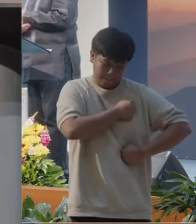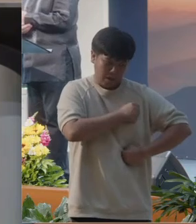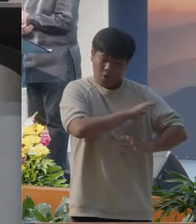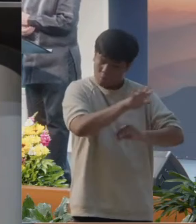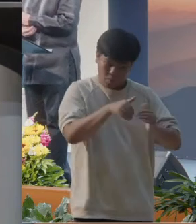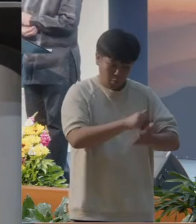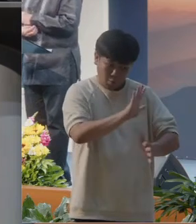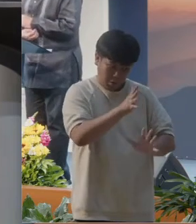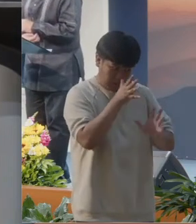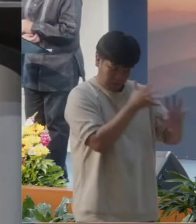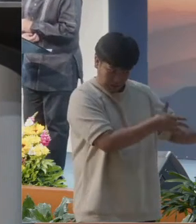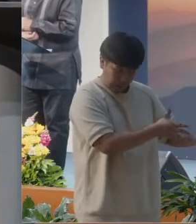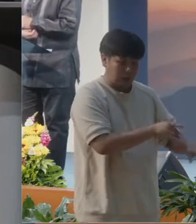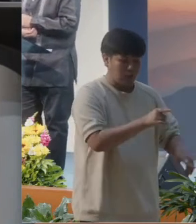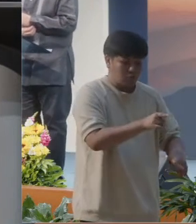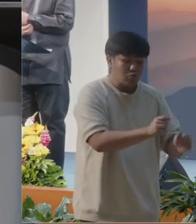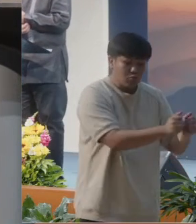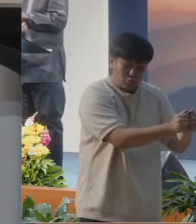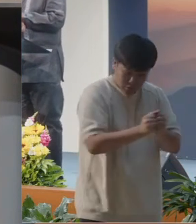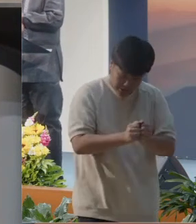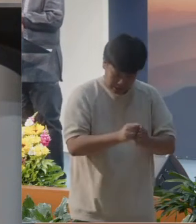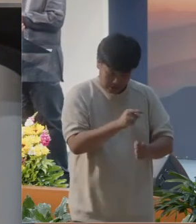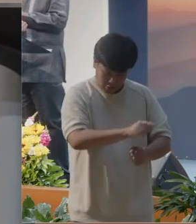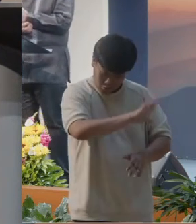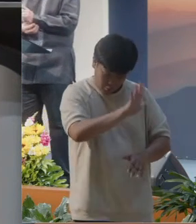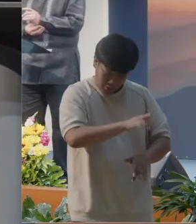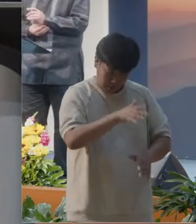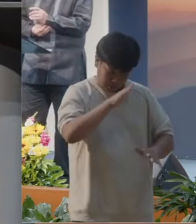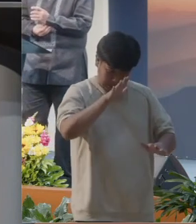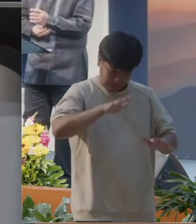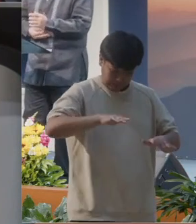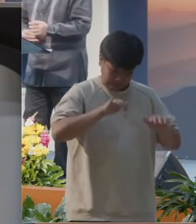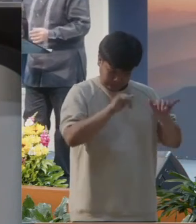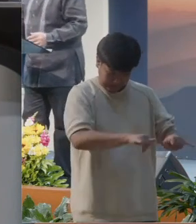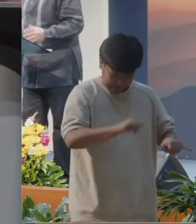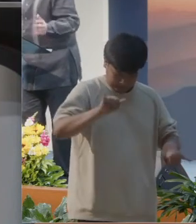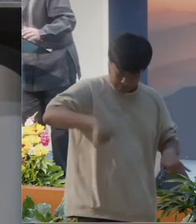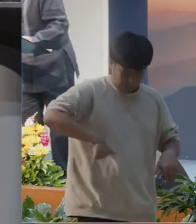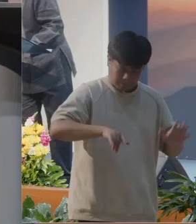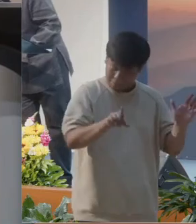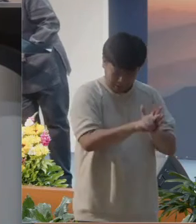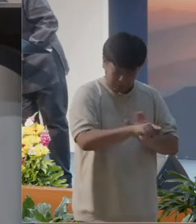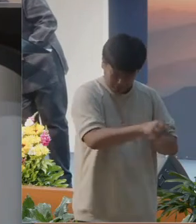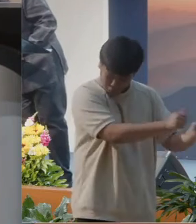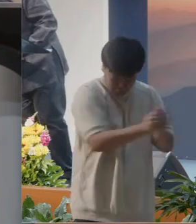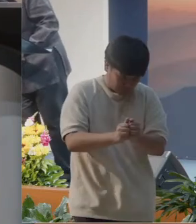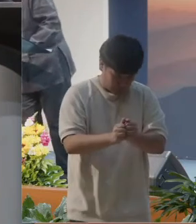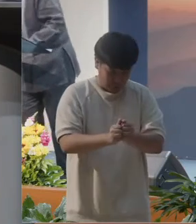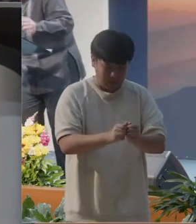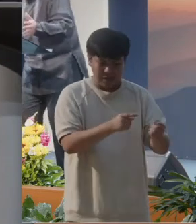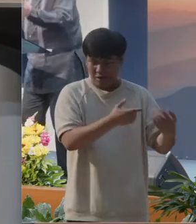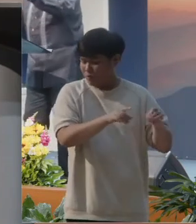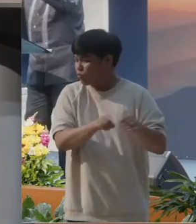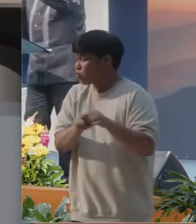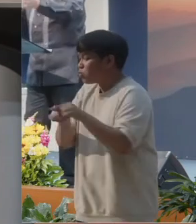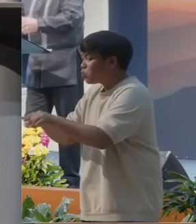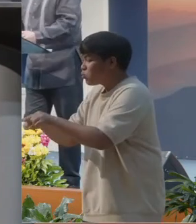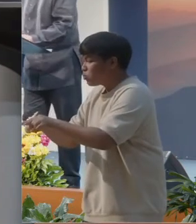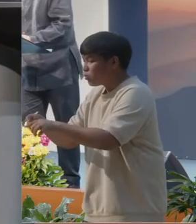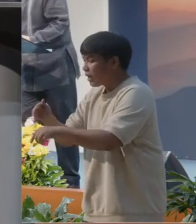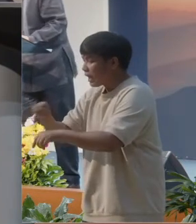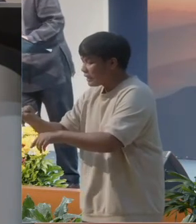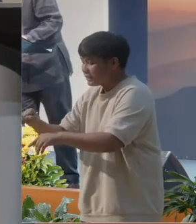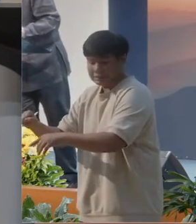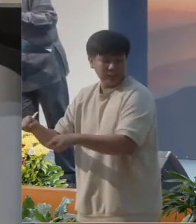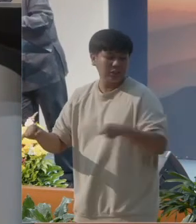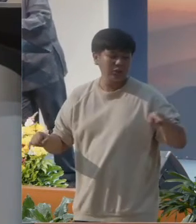Lahat isama mo. Kasama ka, siyempre. Hindi pwedeng maiwan si Josue. Take all the fighting men with you. Arise, go to